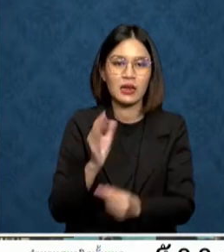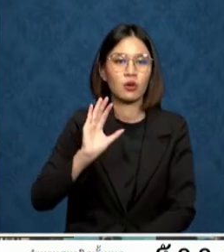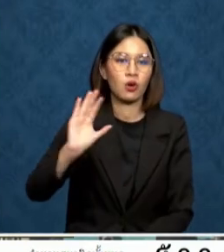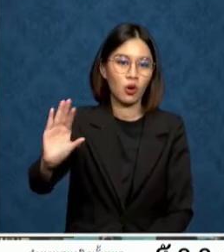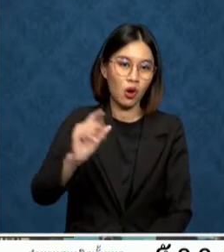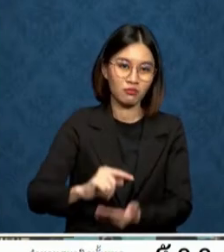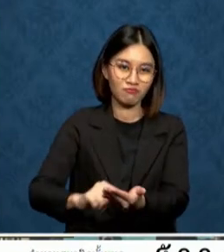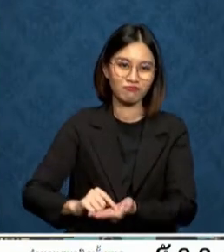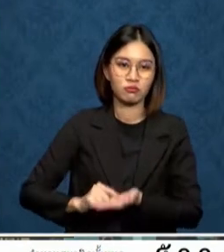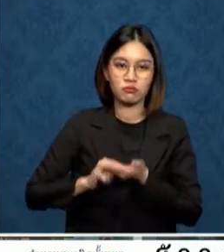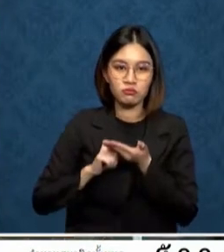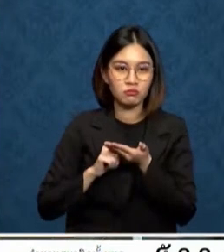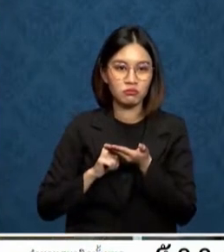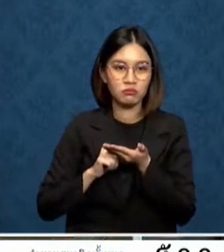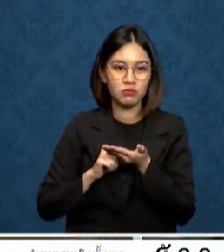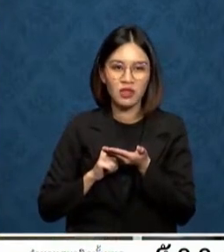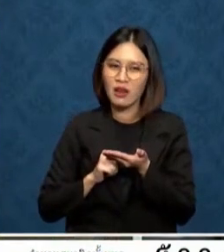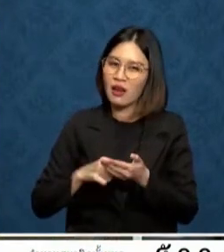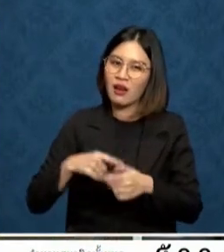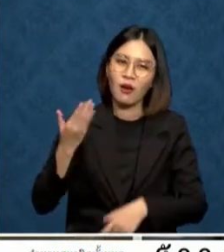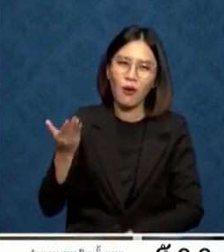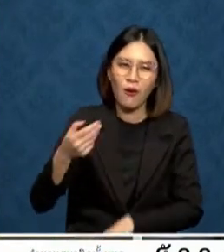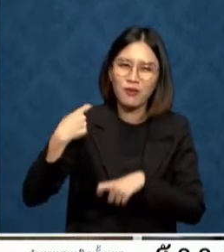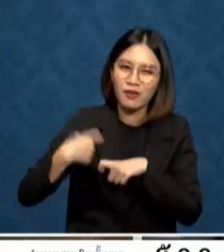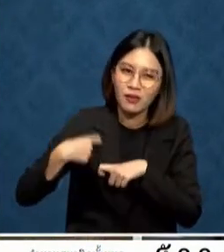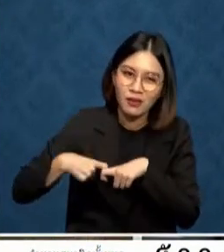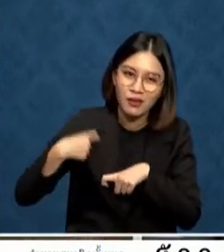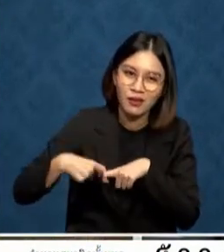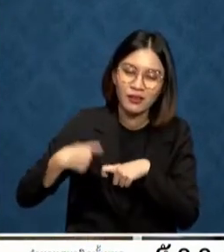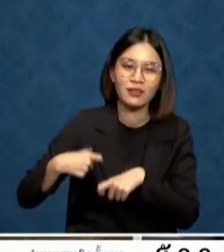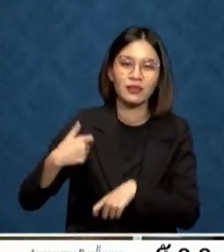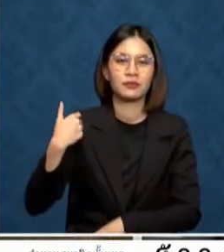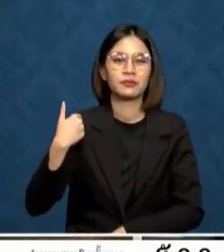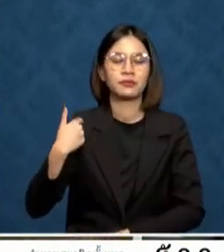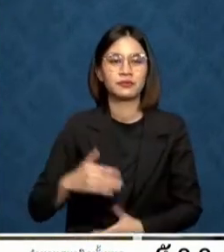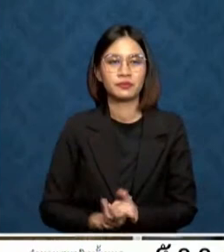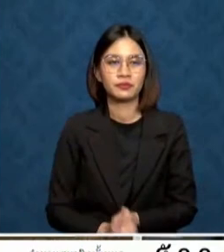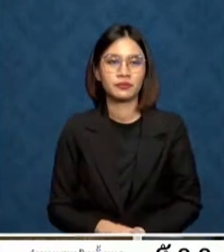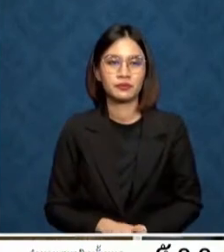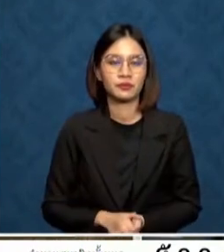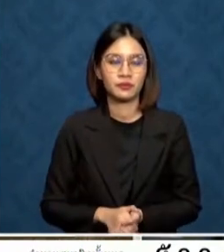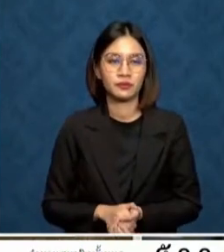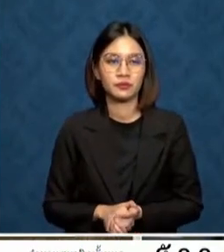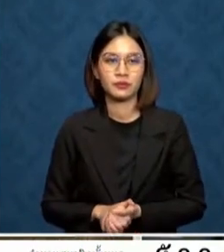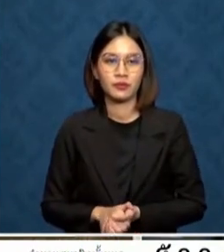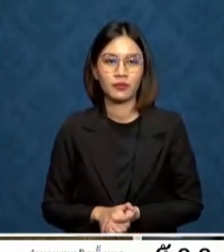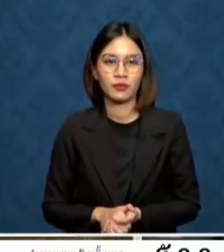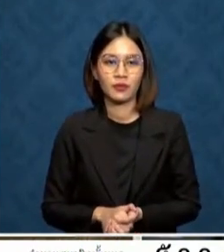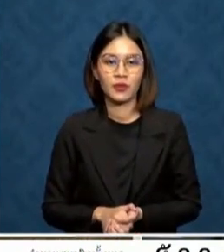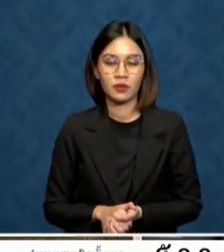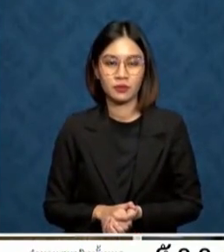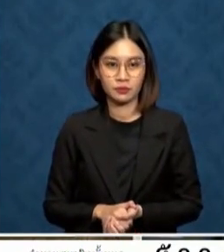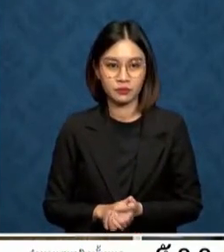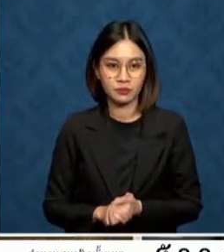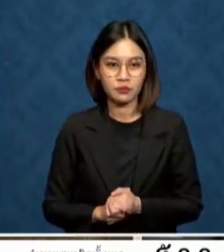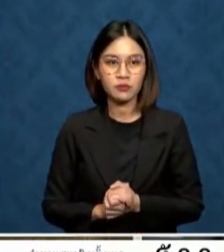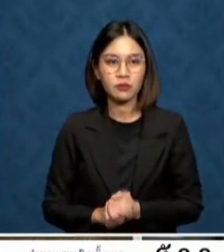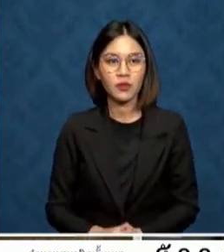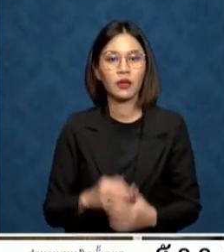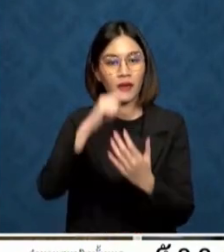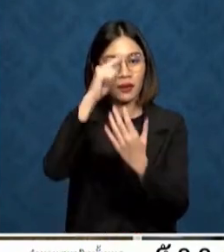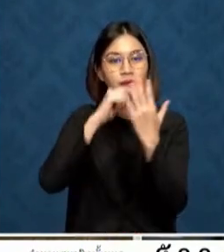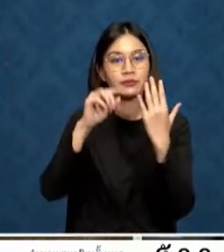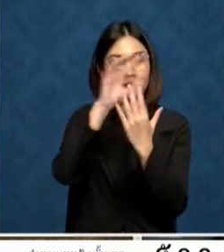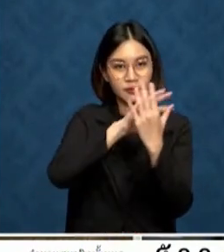ที่จะมอบให้ผมเนี่ยมันขอยากมากจริงๆนะครับผมก็นอกจากงานในไทยนะ